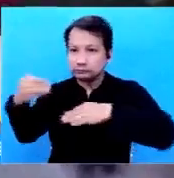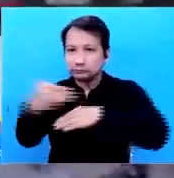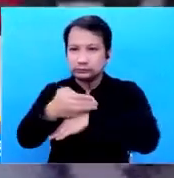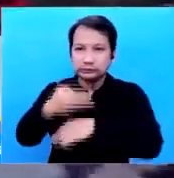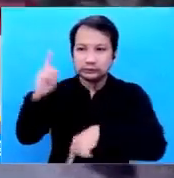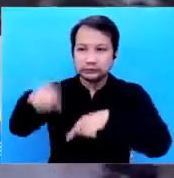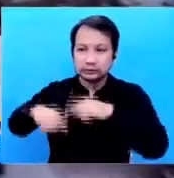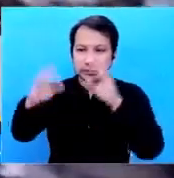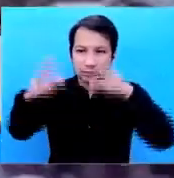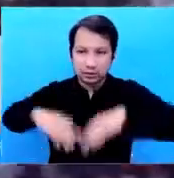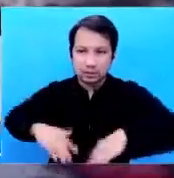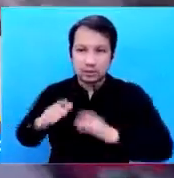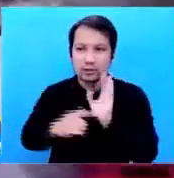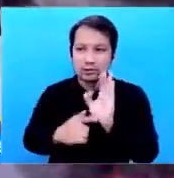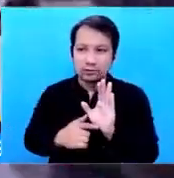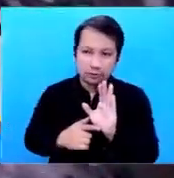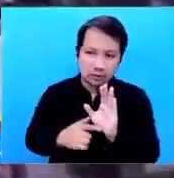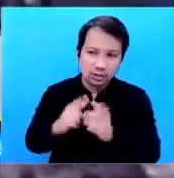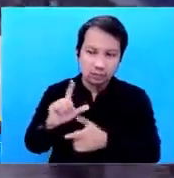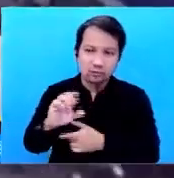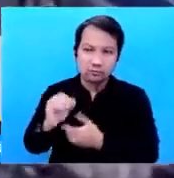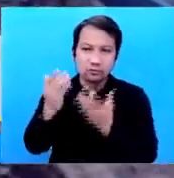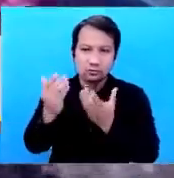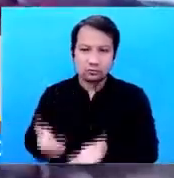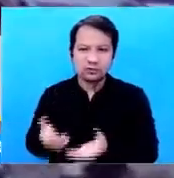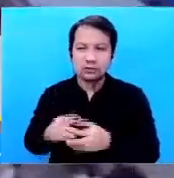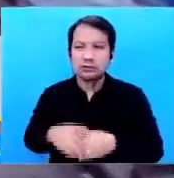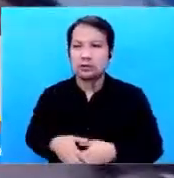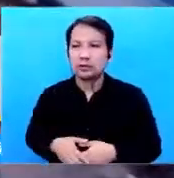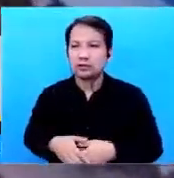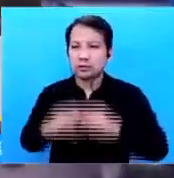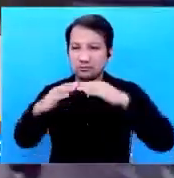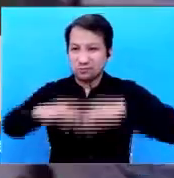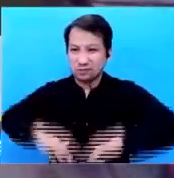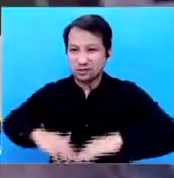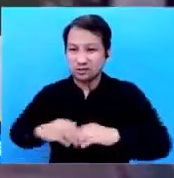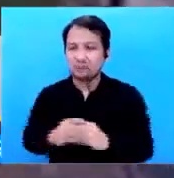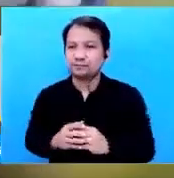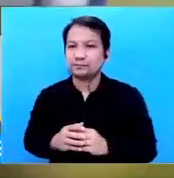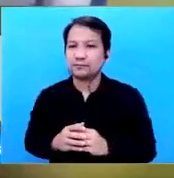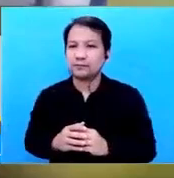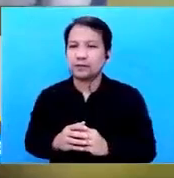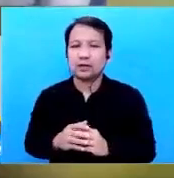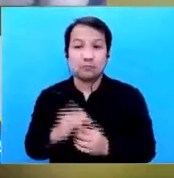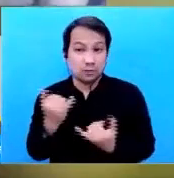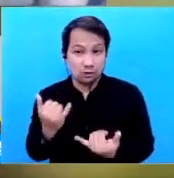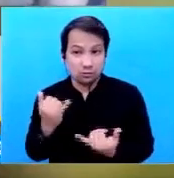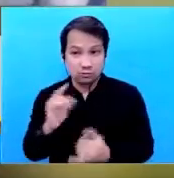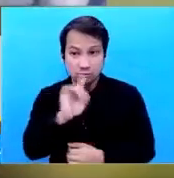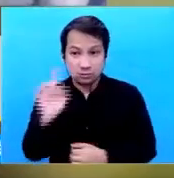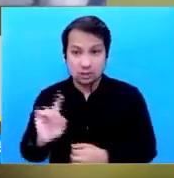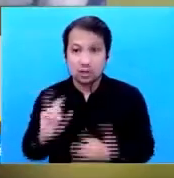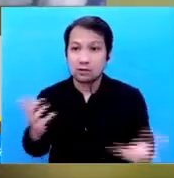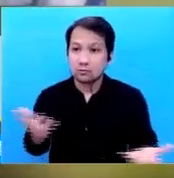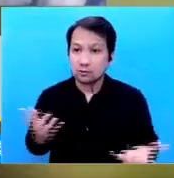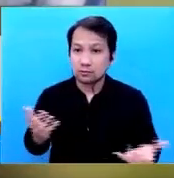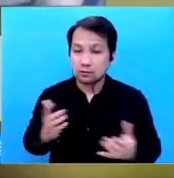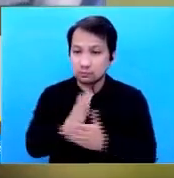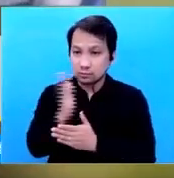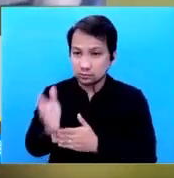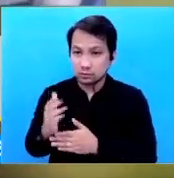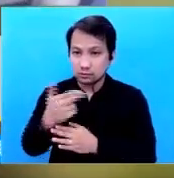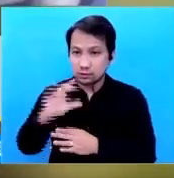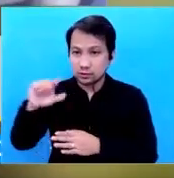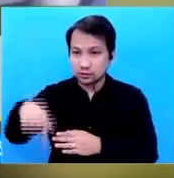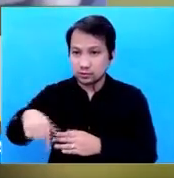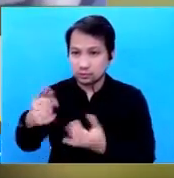nakayanan yung load, kaya bumigay po. Okay, Mayor, sa ngayon po, nasa headquarters, nasa command